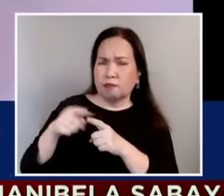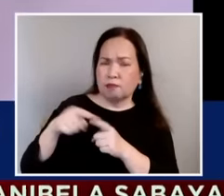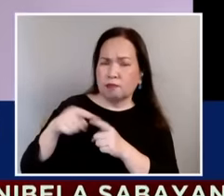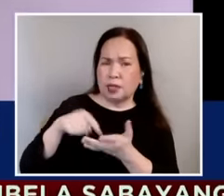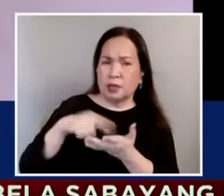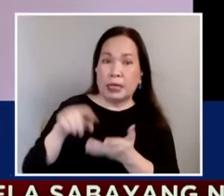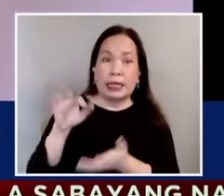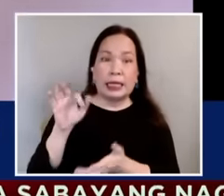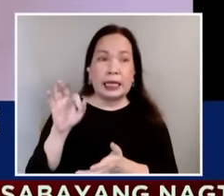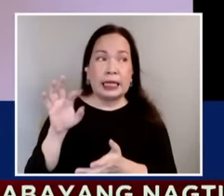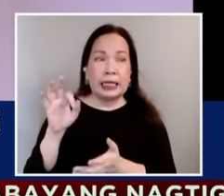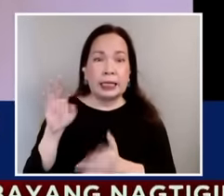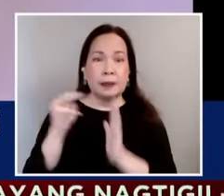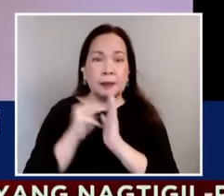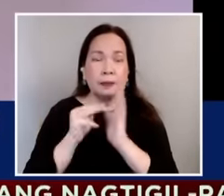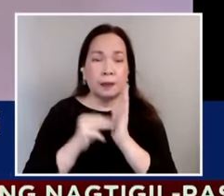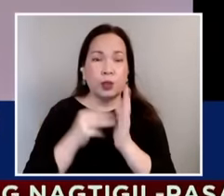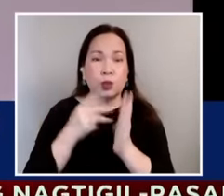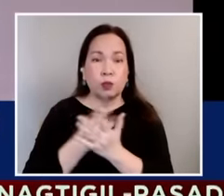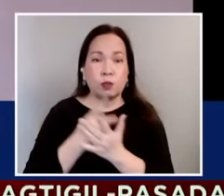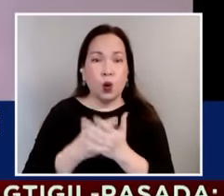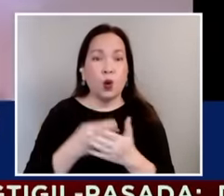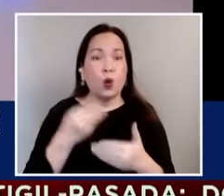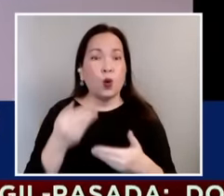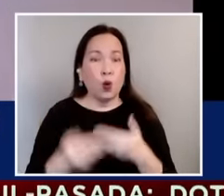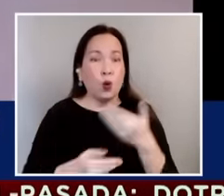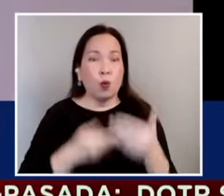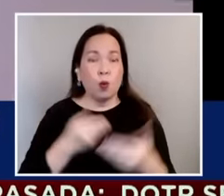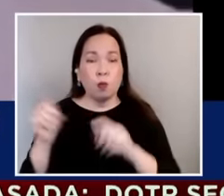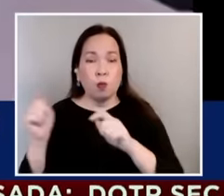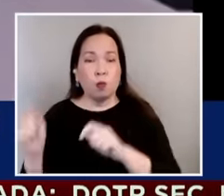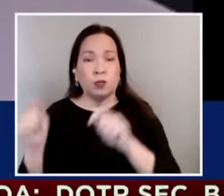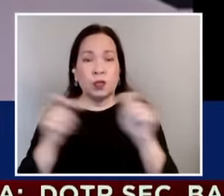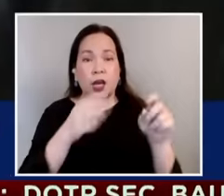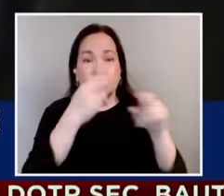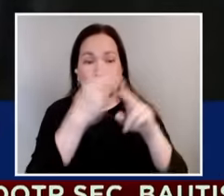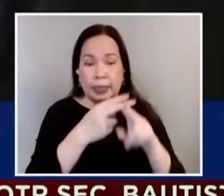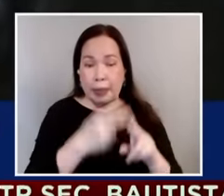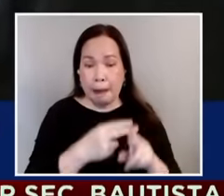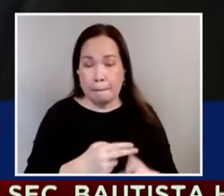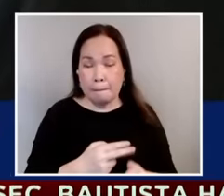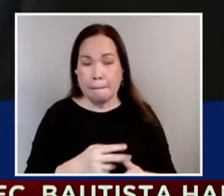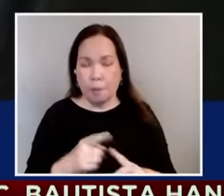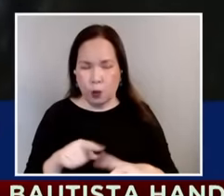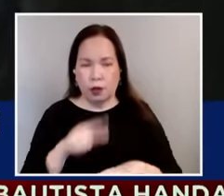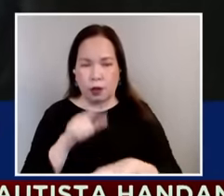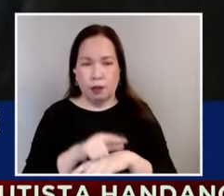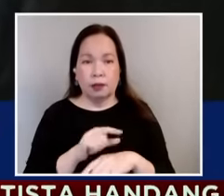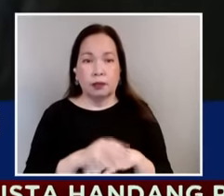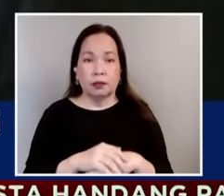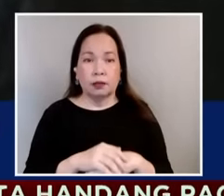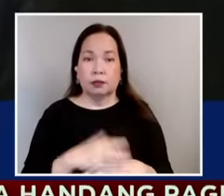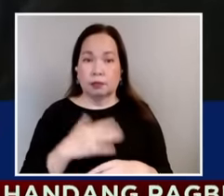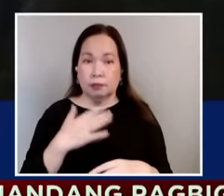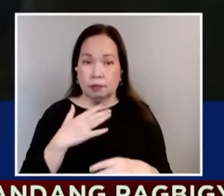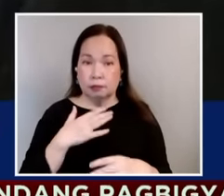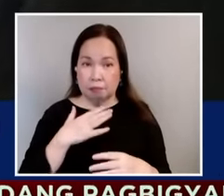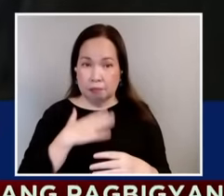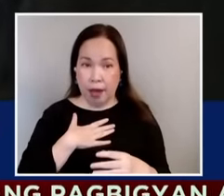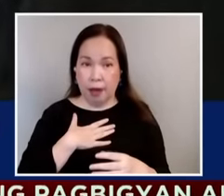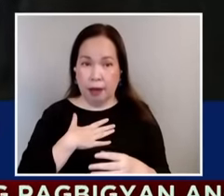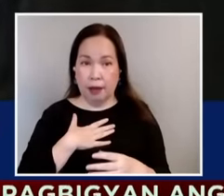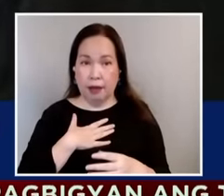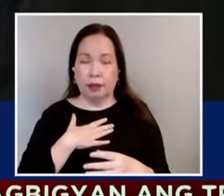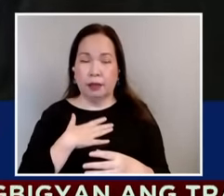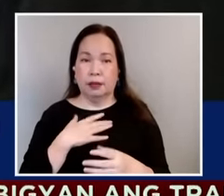19 milyong piso para iproseso umano ang pag-transfer ng mga titulo sa lupa. Yung account ko, account ng anak ko,